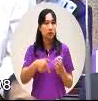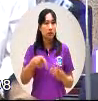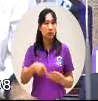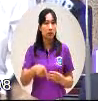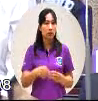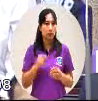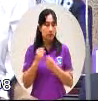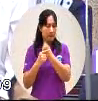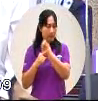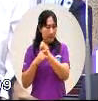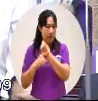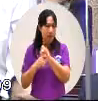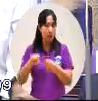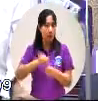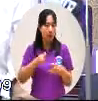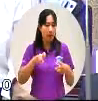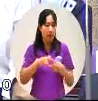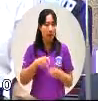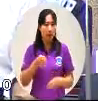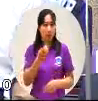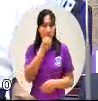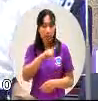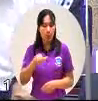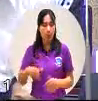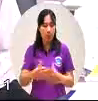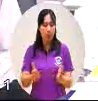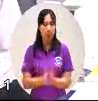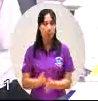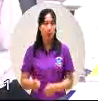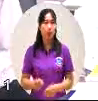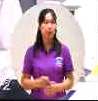发这个加工产品的部分。好，以上报告，谢谢。